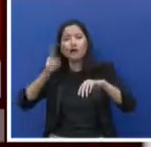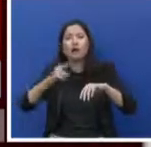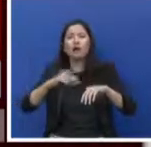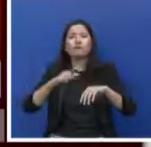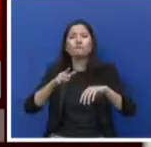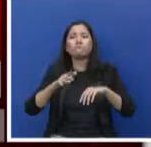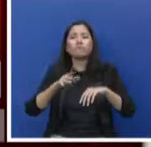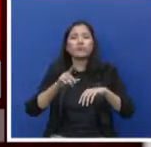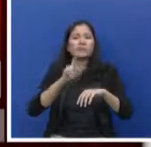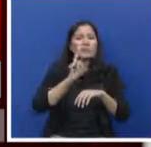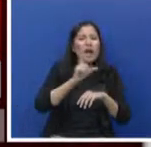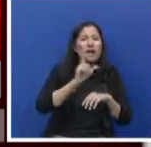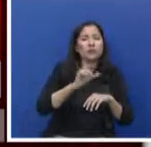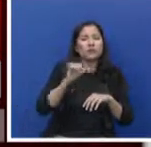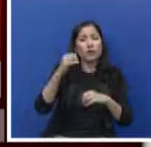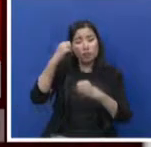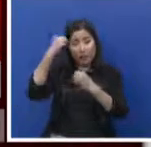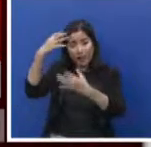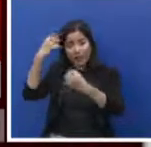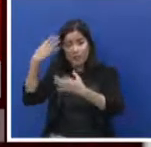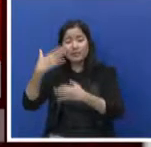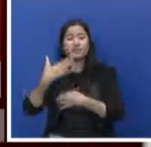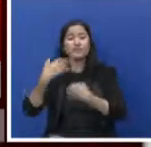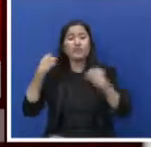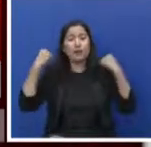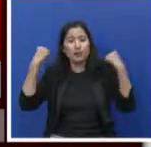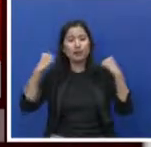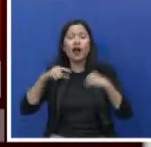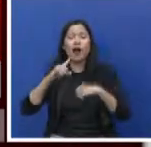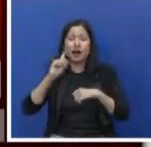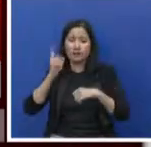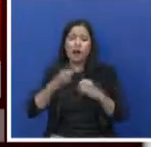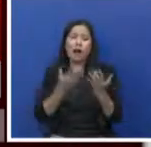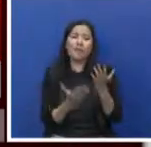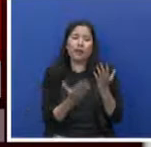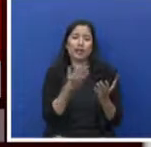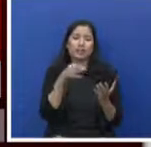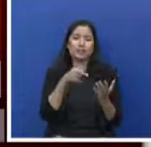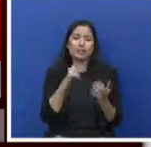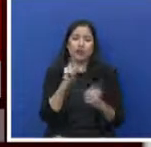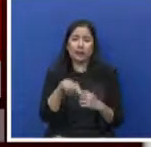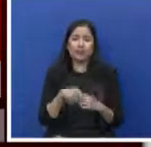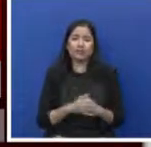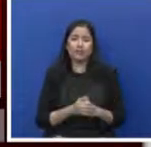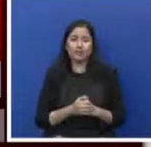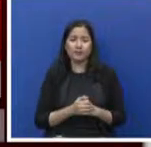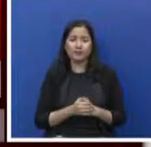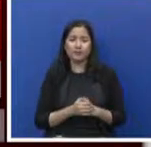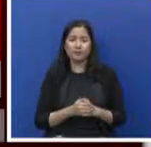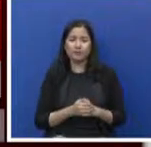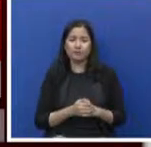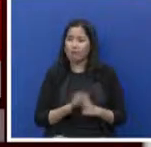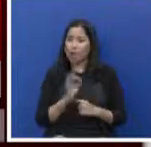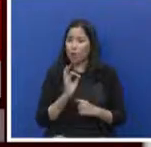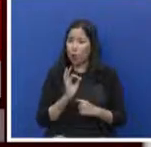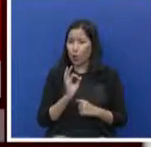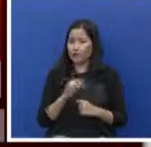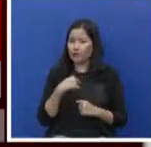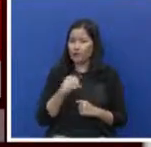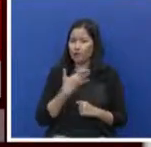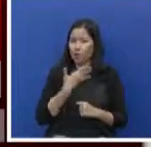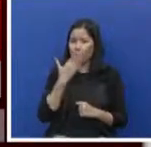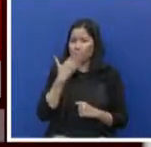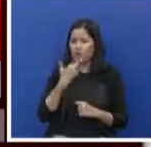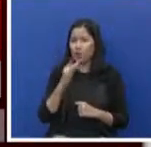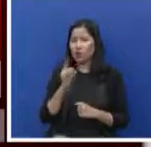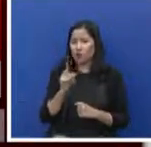kemudahan-kemudahan amplifikasi dari informasi kesehatan juga kami lakukan melalui aplikasi kami Mbak. Oke, nah ini saya menanyakan ini